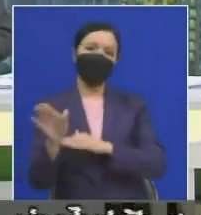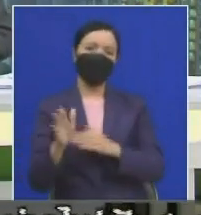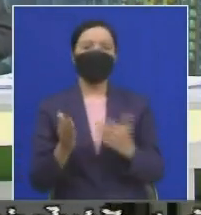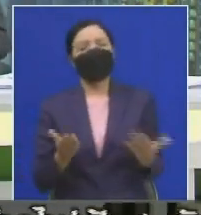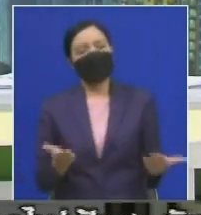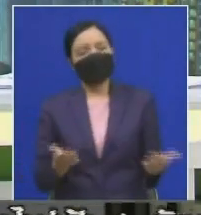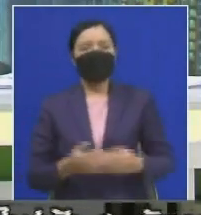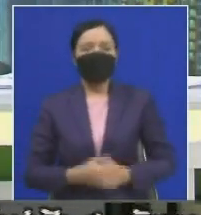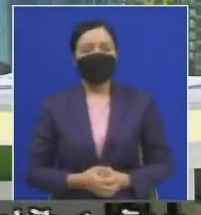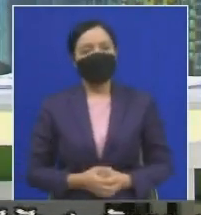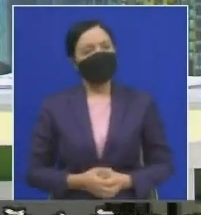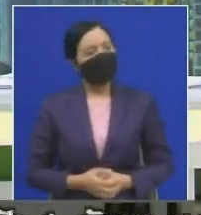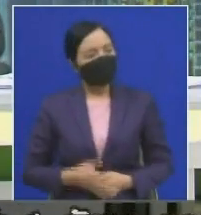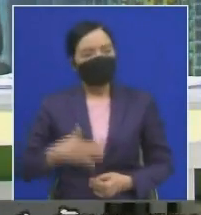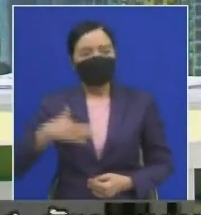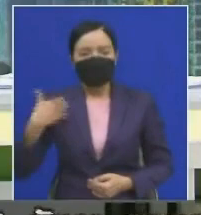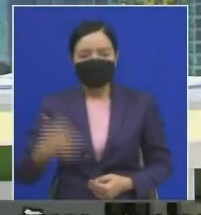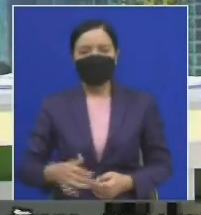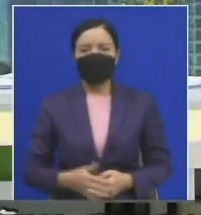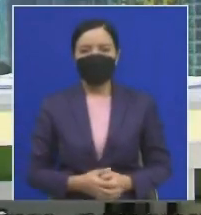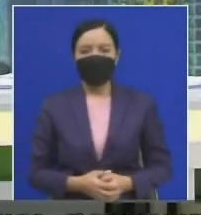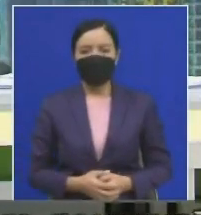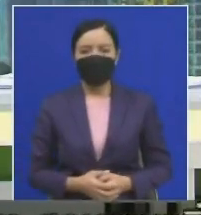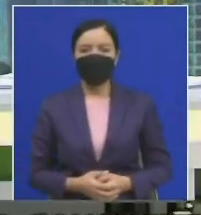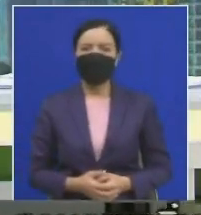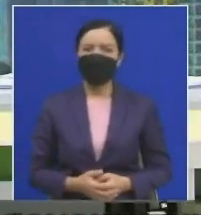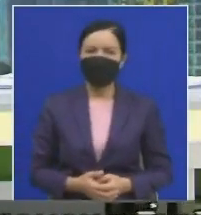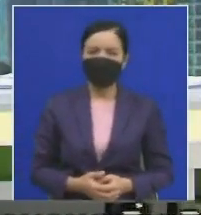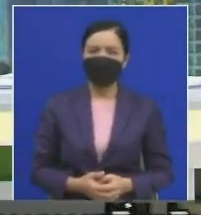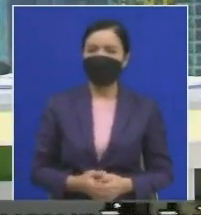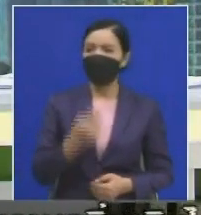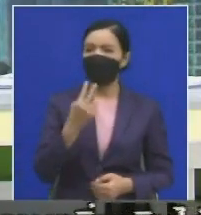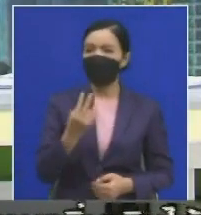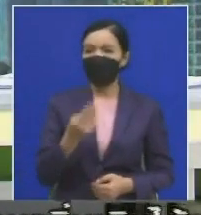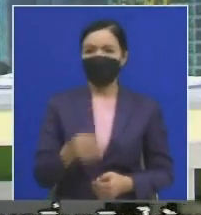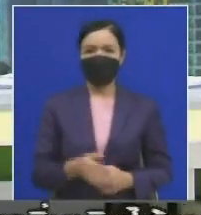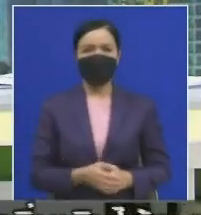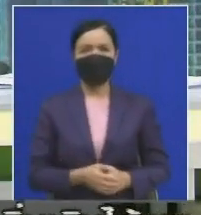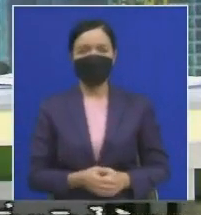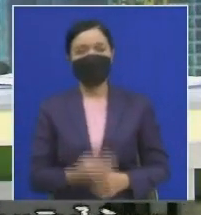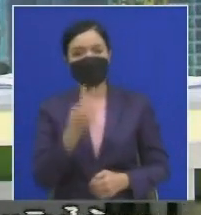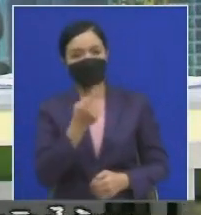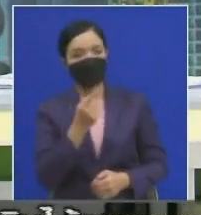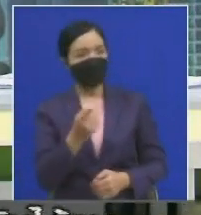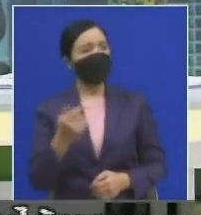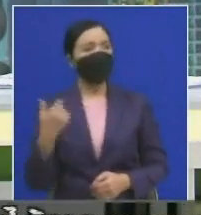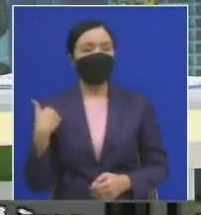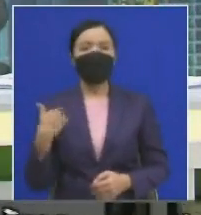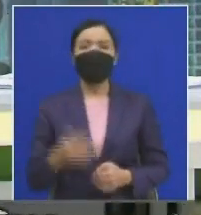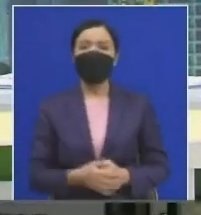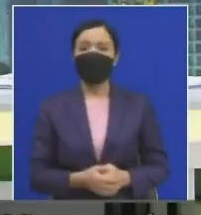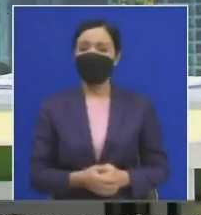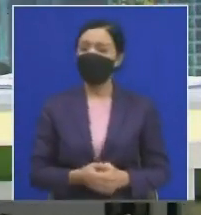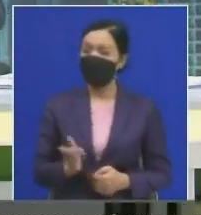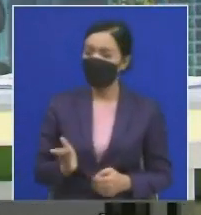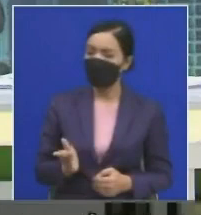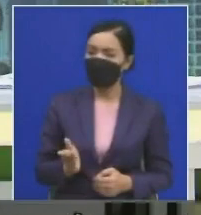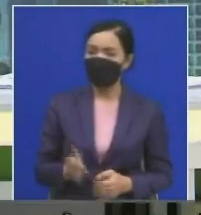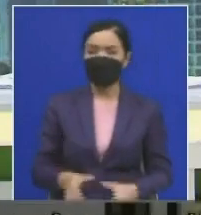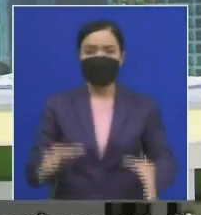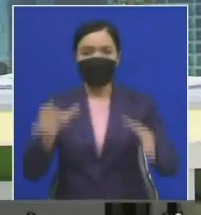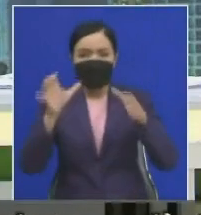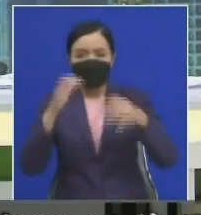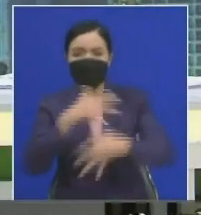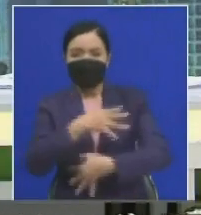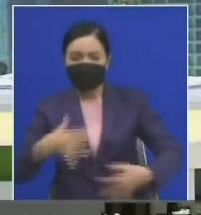โอ็ โหวอันนี้น่าสะเธือนใจมากนะเสือโครง jurisdái Pang heyถบุม thinkingทเขไปตดตงก สั่วโครง ส